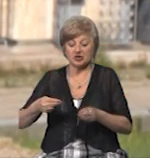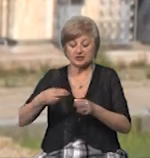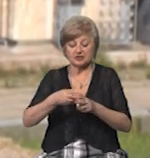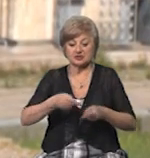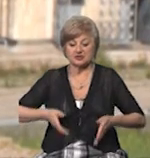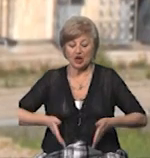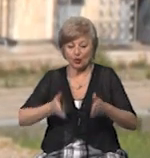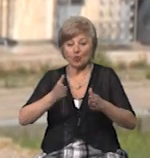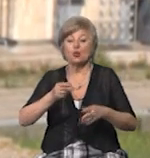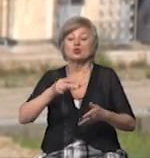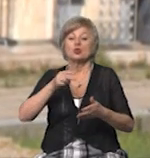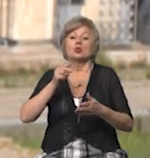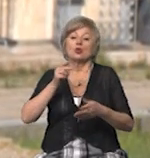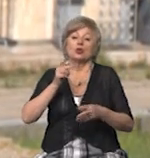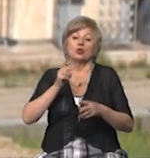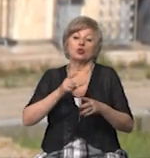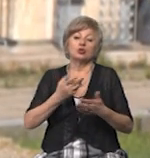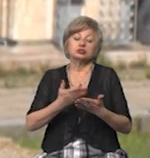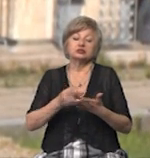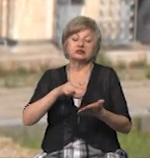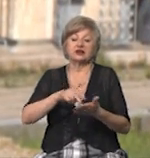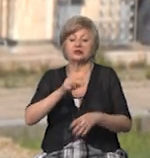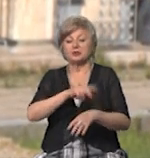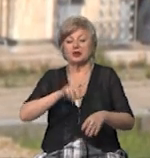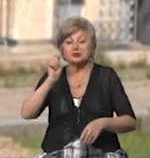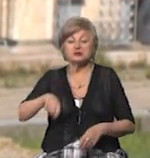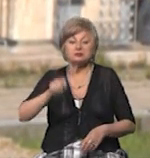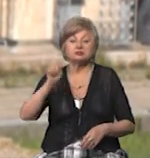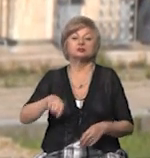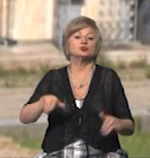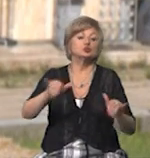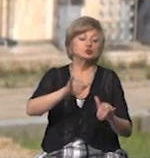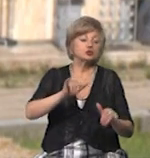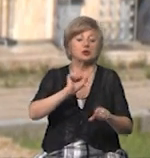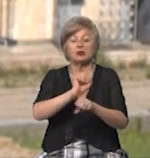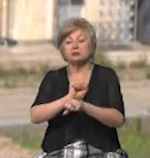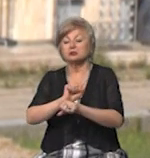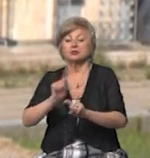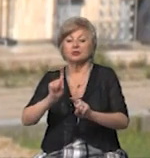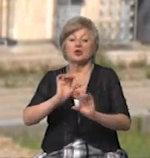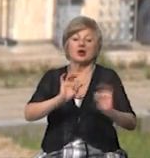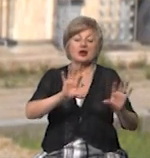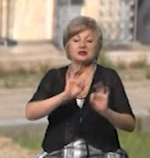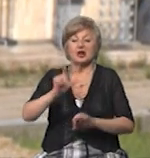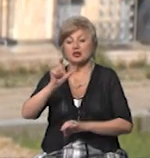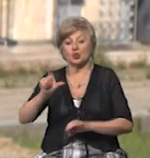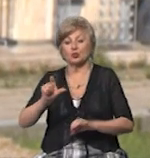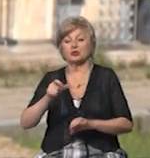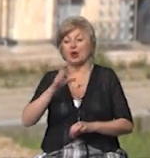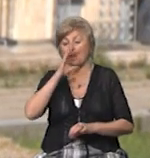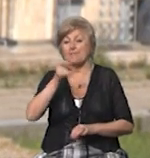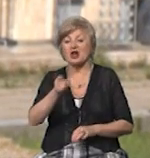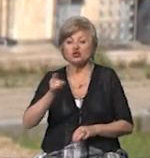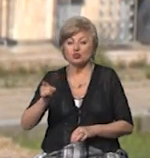Металургів стоїть патрульний екіпаж, котрий допомагає і водіям орієнтуватися у дотриманні нових знаків, так і маршруткам показує